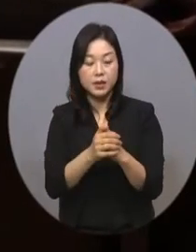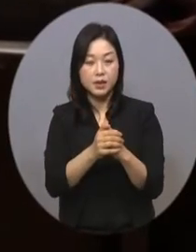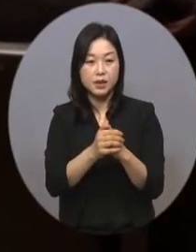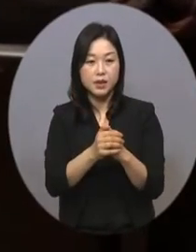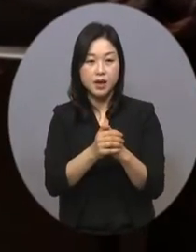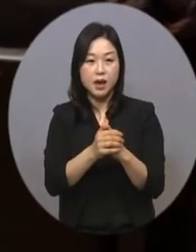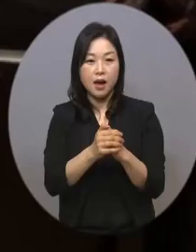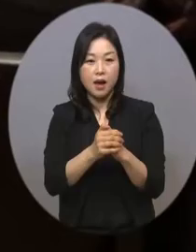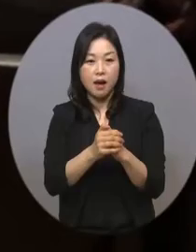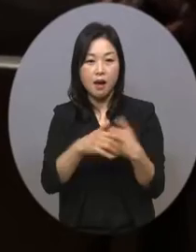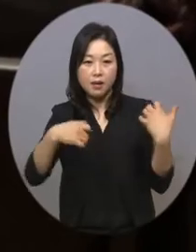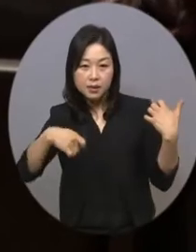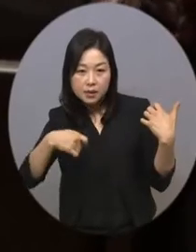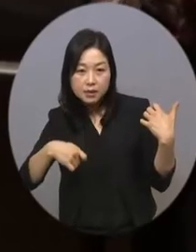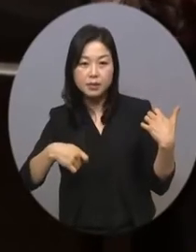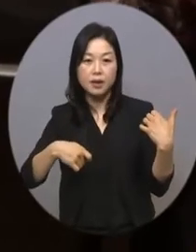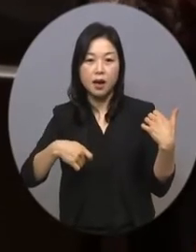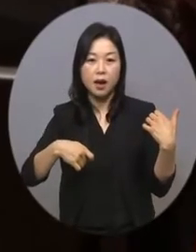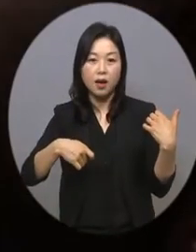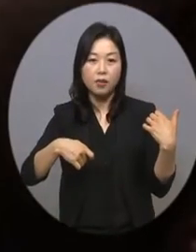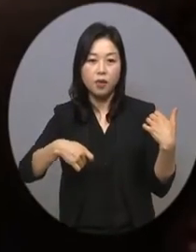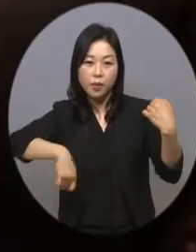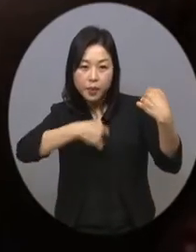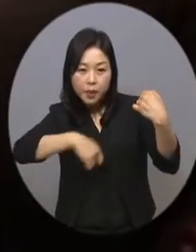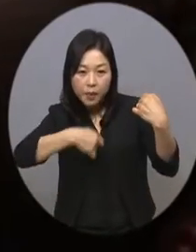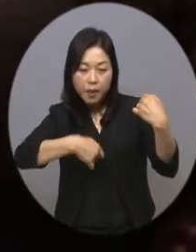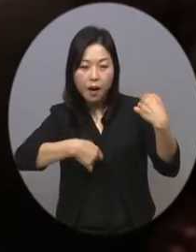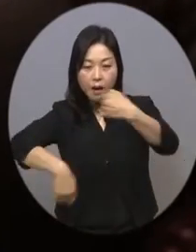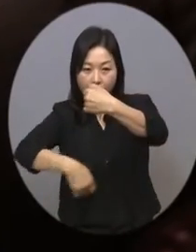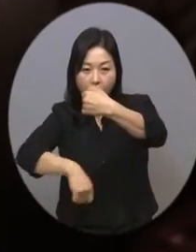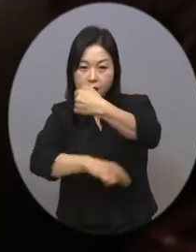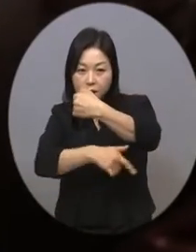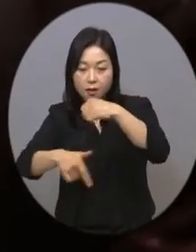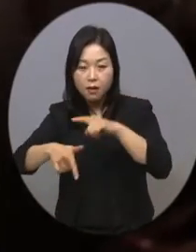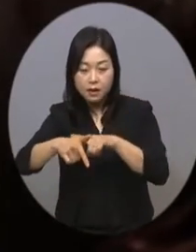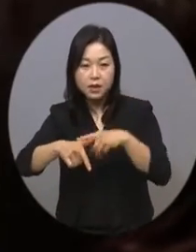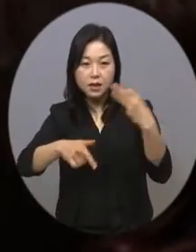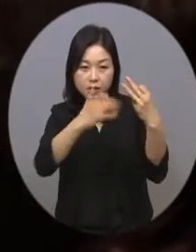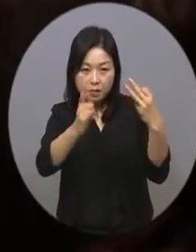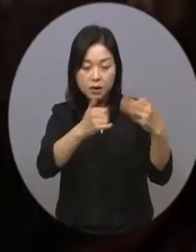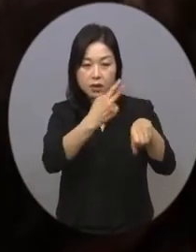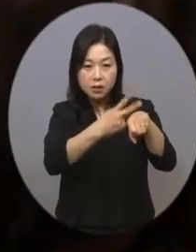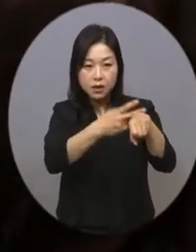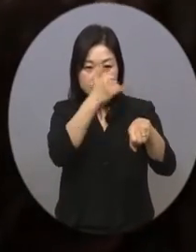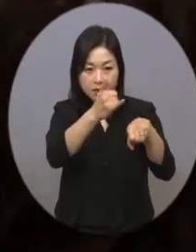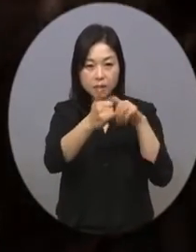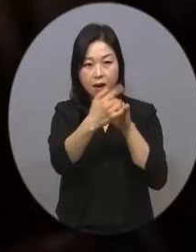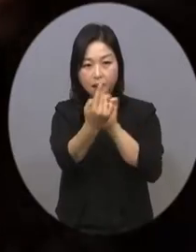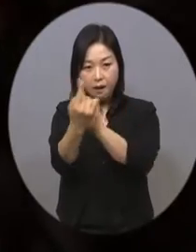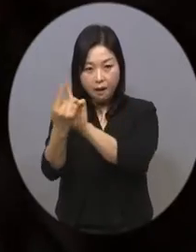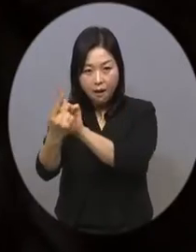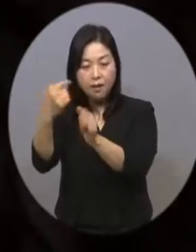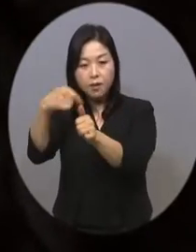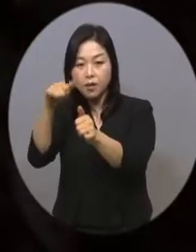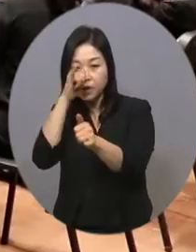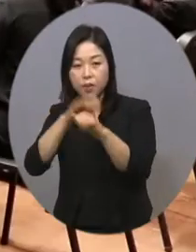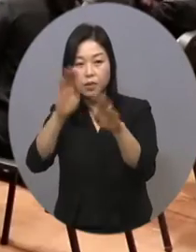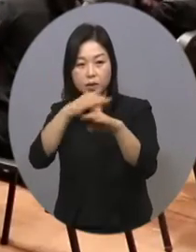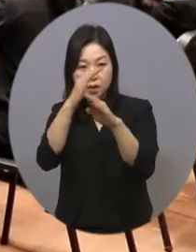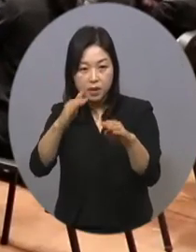강사 13명의 지도하에 개별 악기 연습과 오케스트라 중심의 연주